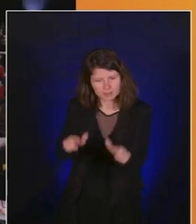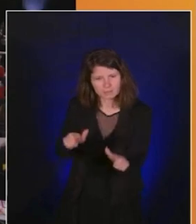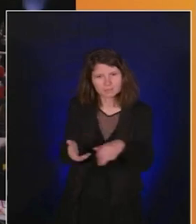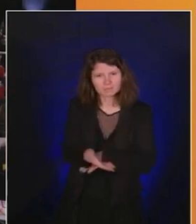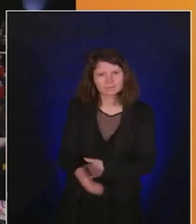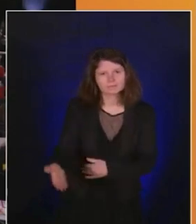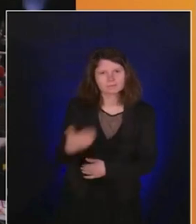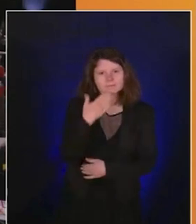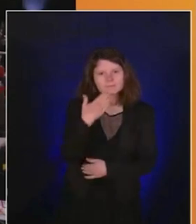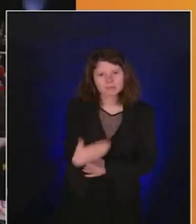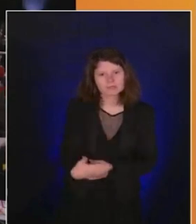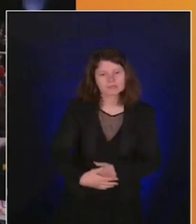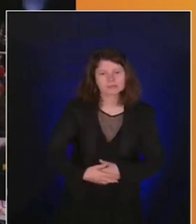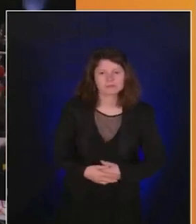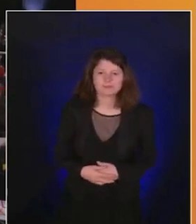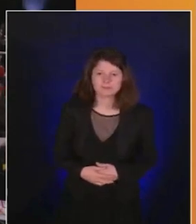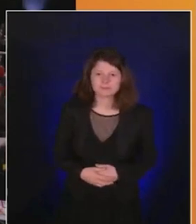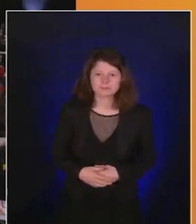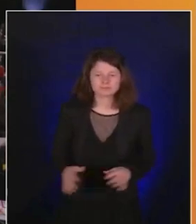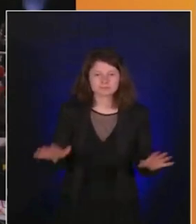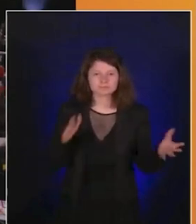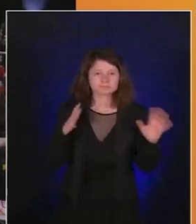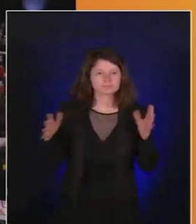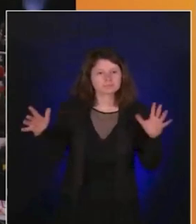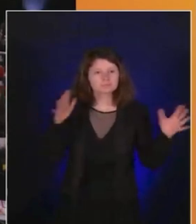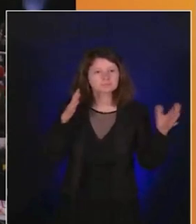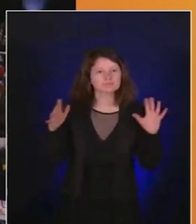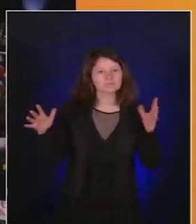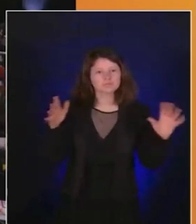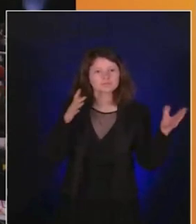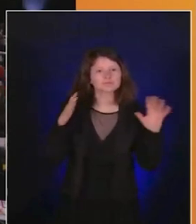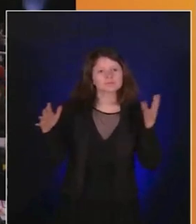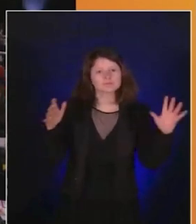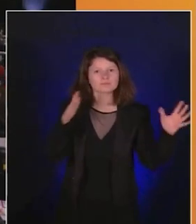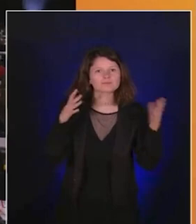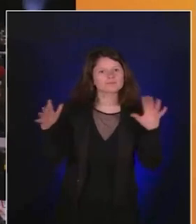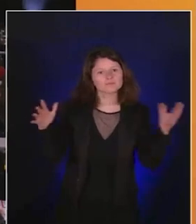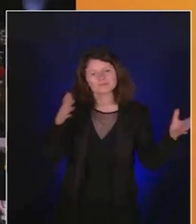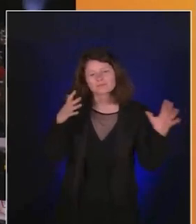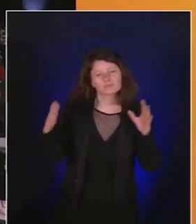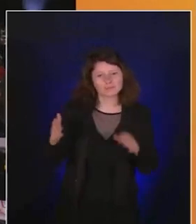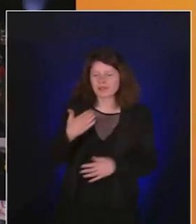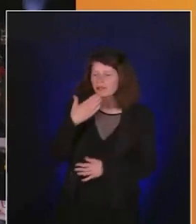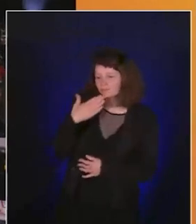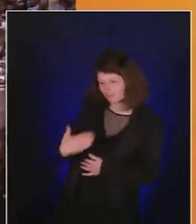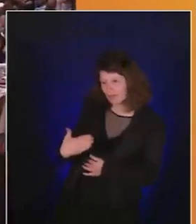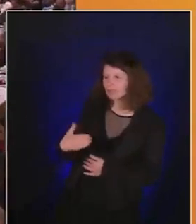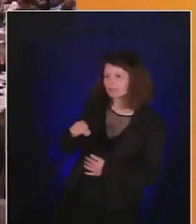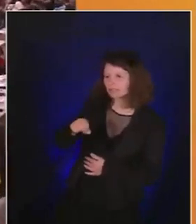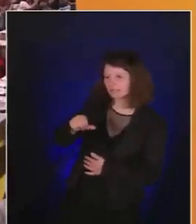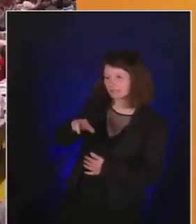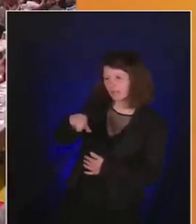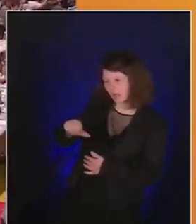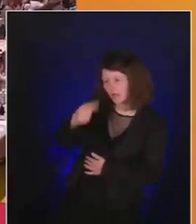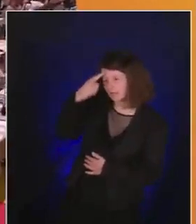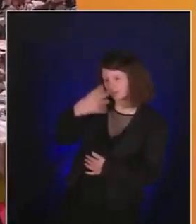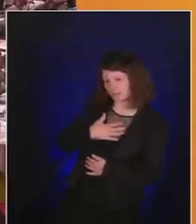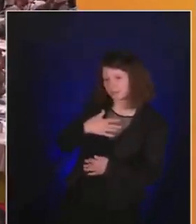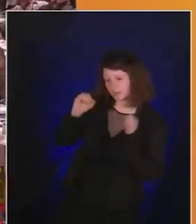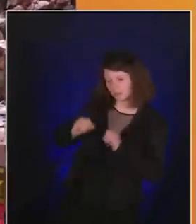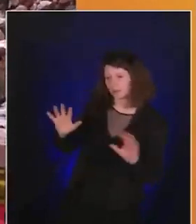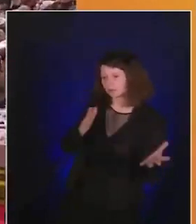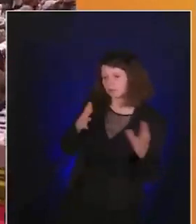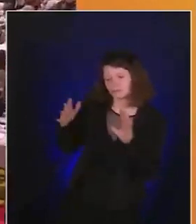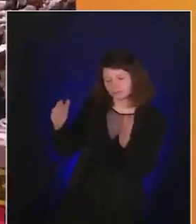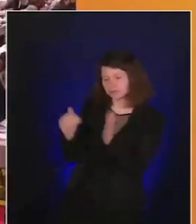Je vous remercie beaucoup. Merci Sarah, je pense qu'on peut l'applaudir à nouveau et témoigner toute